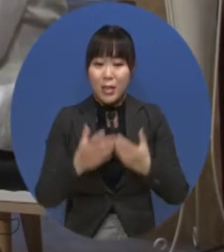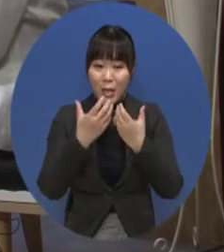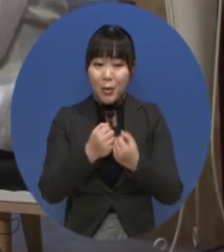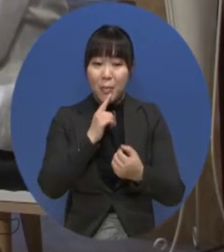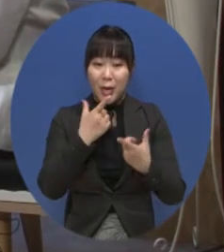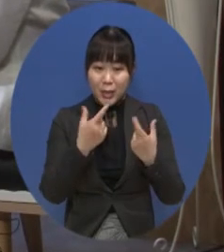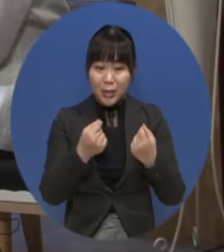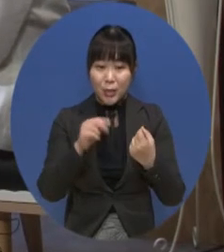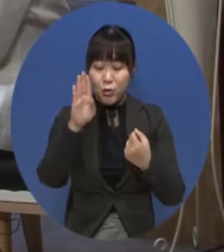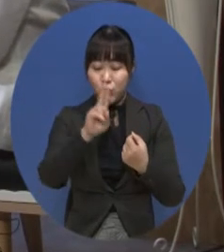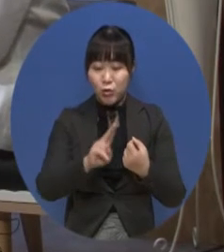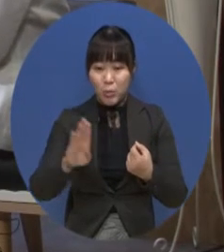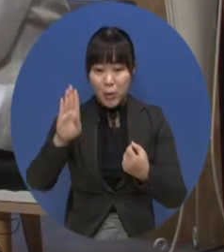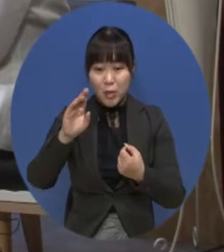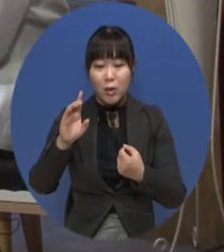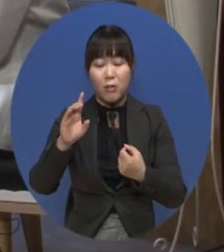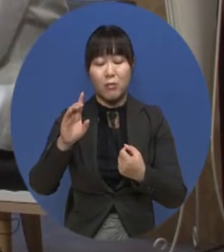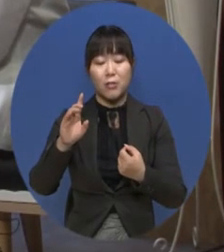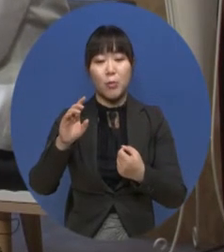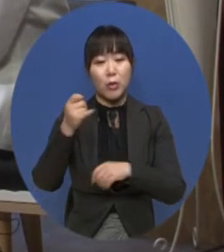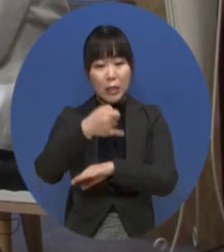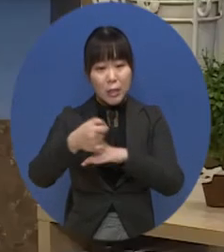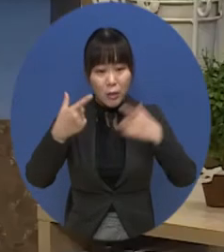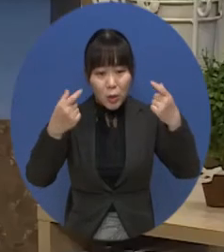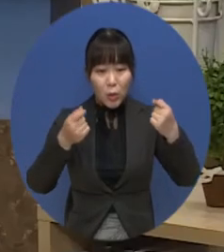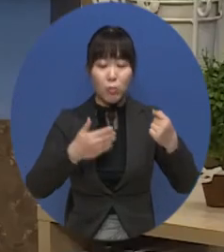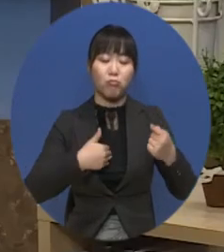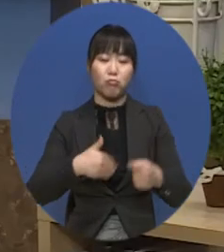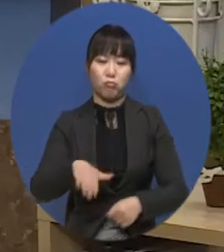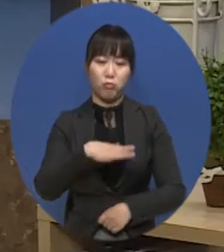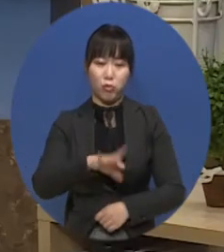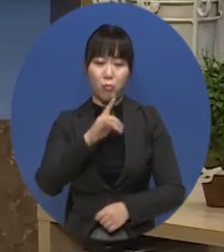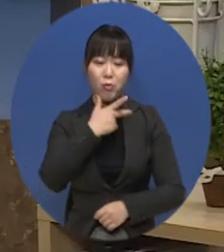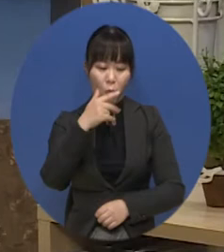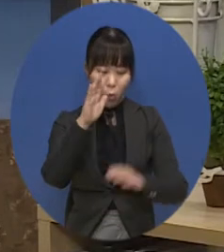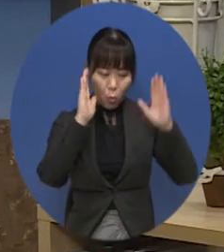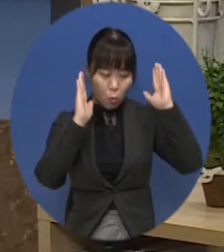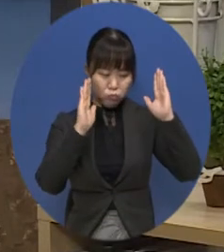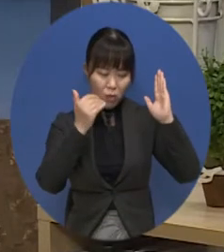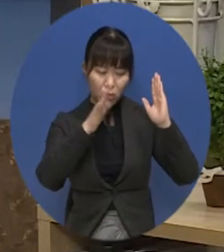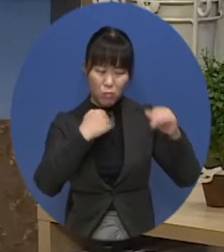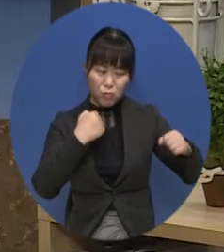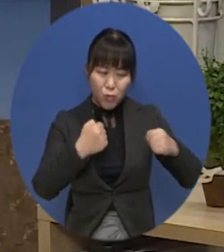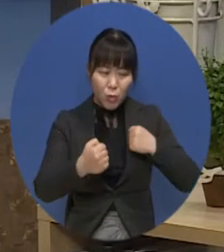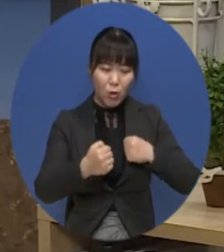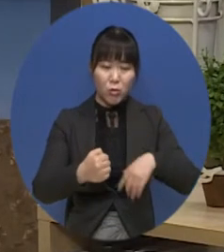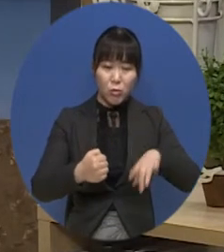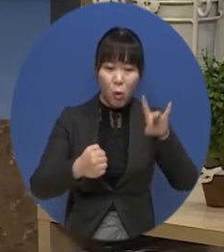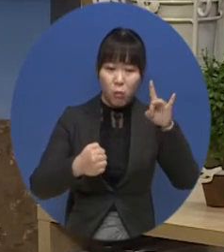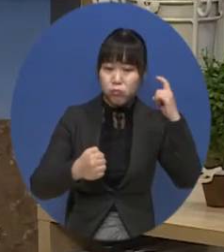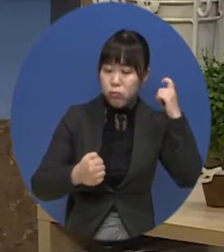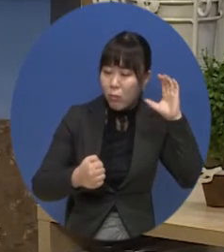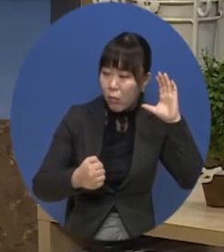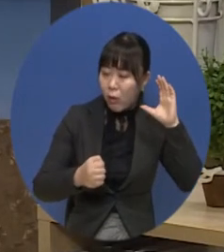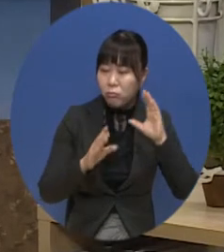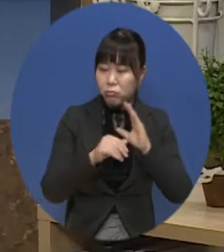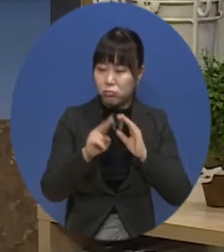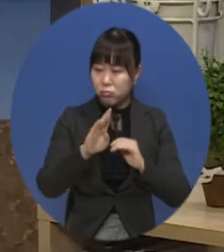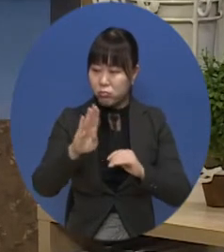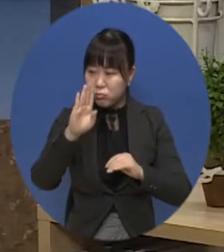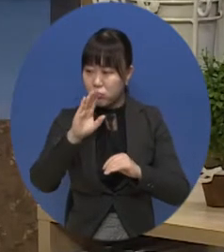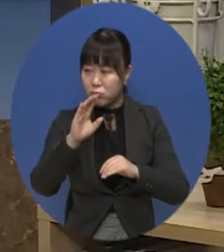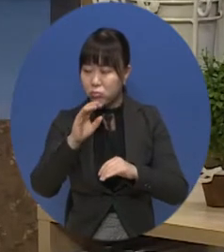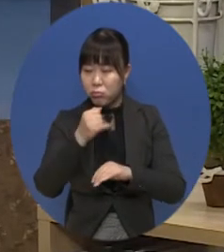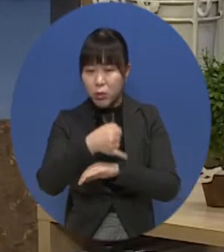그 유니버설 디자인만 하더라도 네. 저도 처음에 그러니까 영어 공부를 했음에도 불구하고 처음 딱 들었을 때는 유니버설